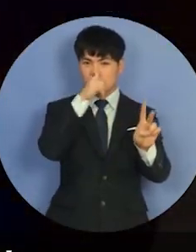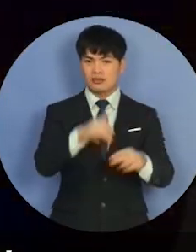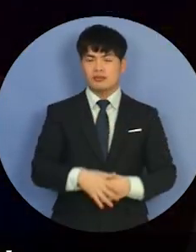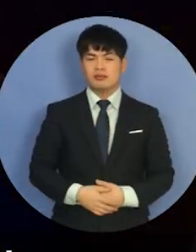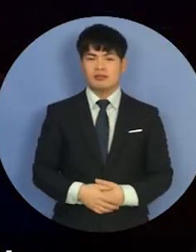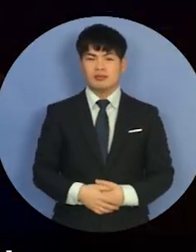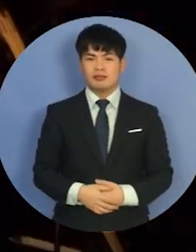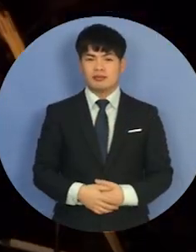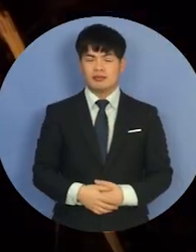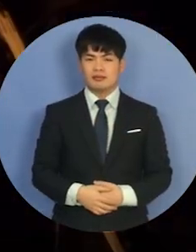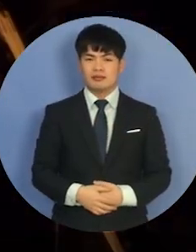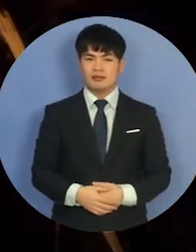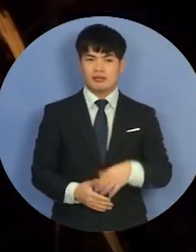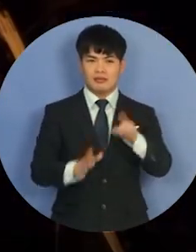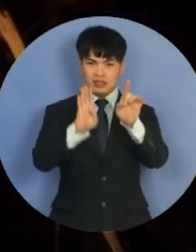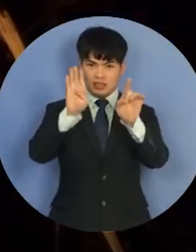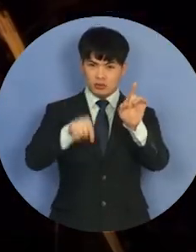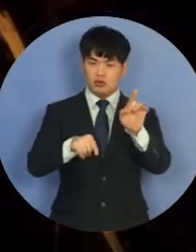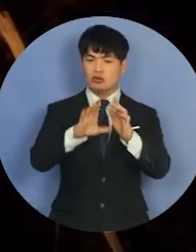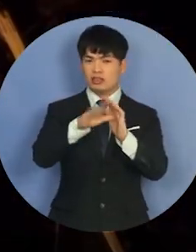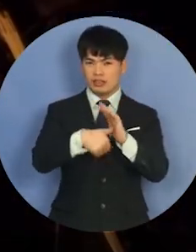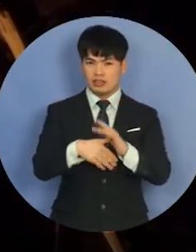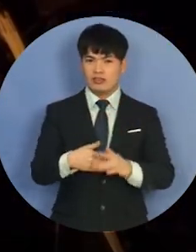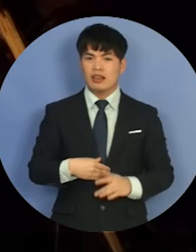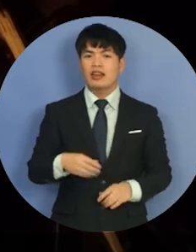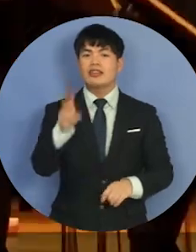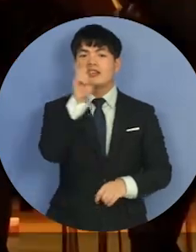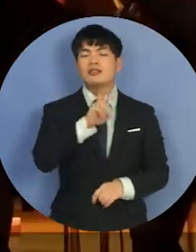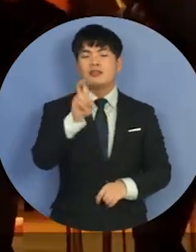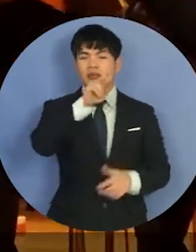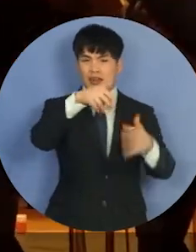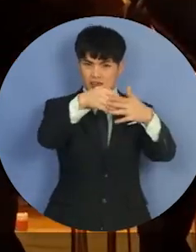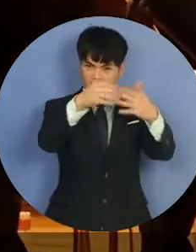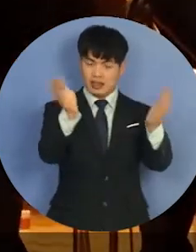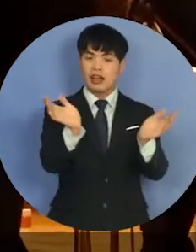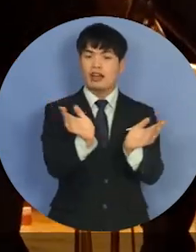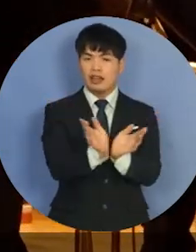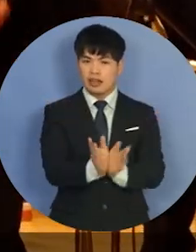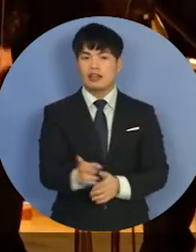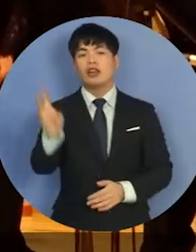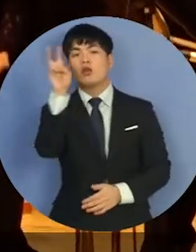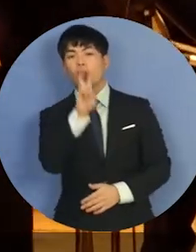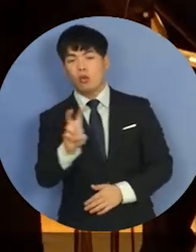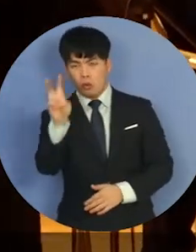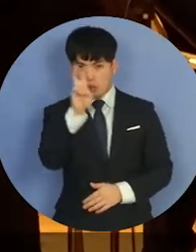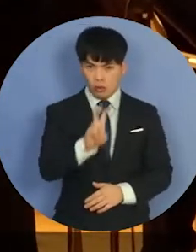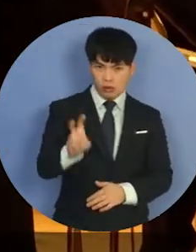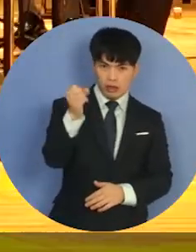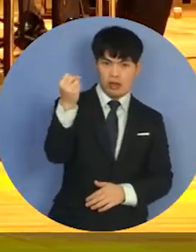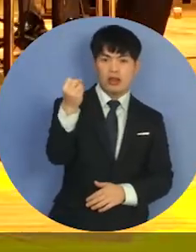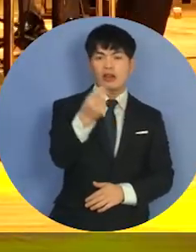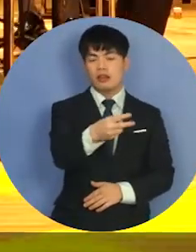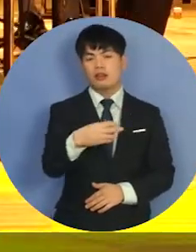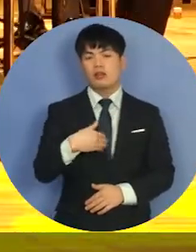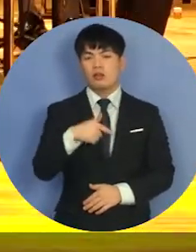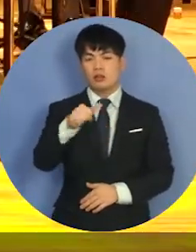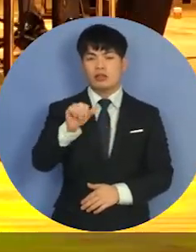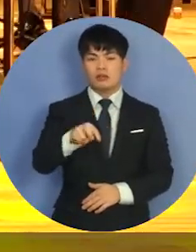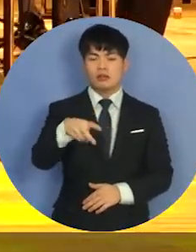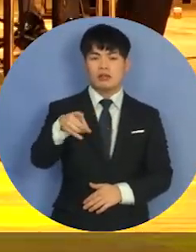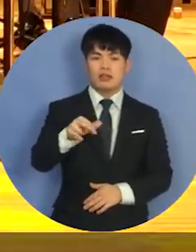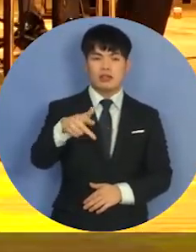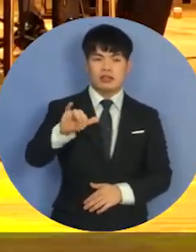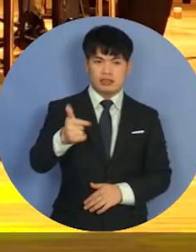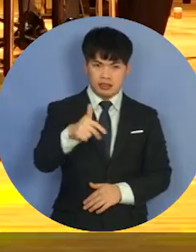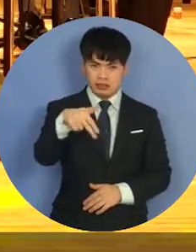진행됐습니다. 1부 행사는 송년음악회로 시립교향악단의 공연과 뮤지컬 배우 손준호와 성악가